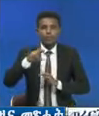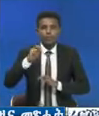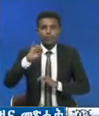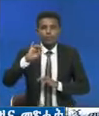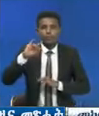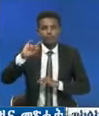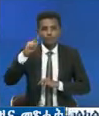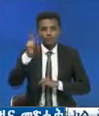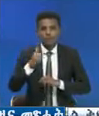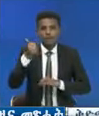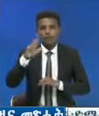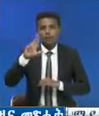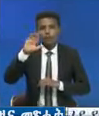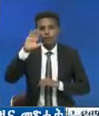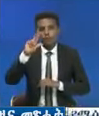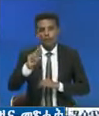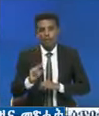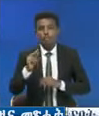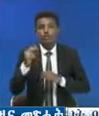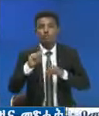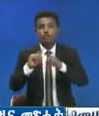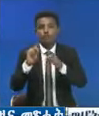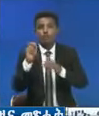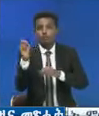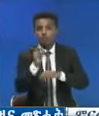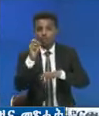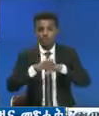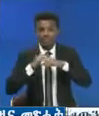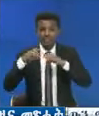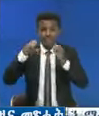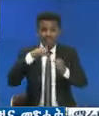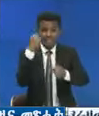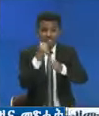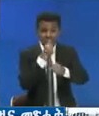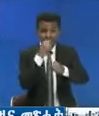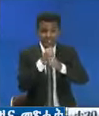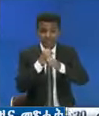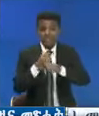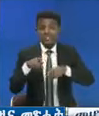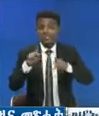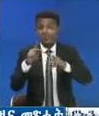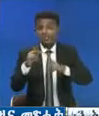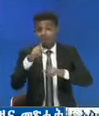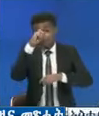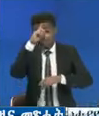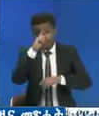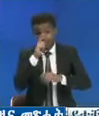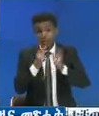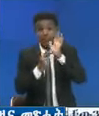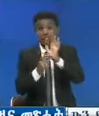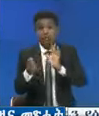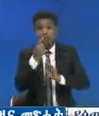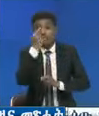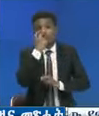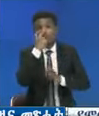በደቦሎ ዞን በአርጎባል ይወረዳ የሚከናወነው የተፋሰስ ልማት የአርሶ አደሮችን ታታሪነት የሚያሳይ በመሆኑ